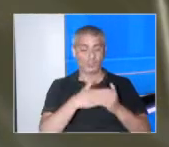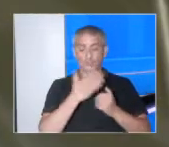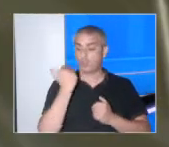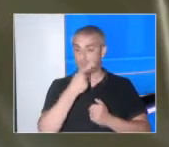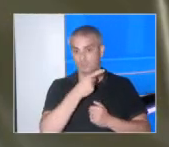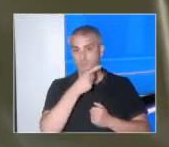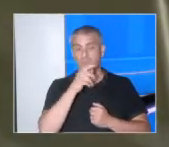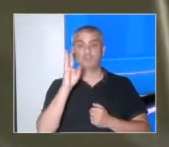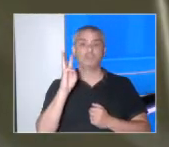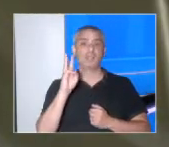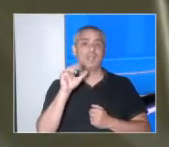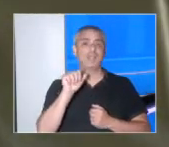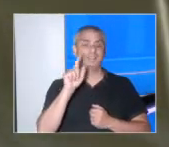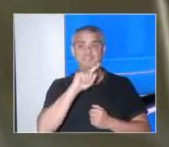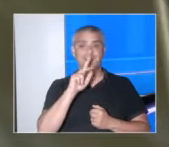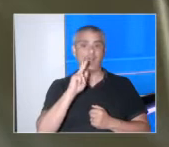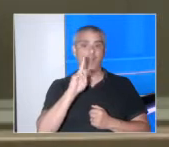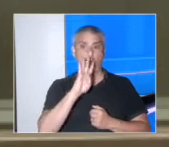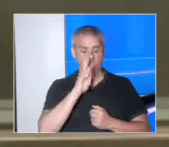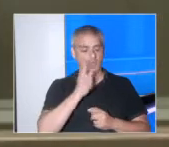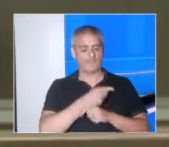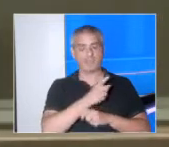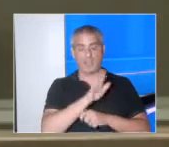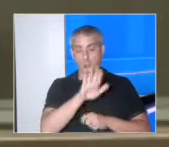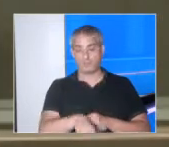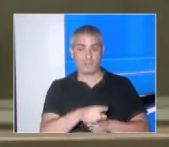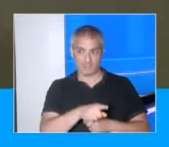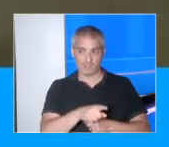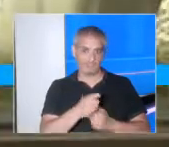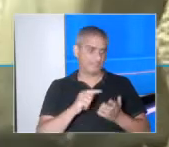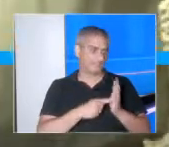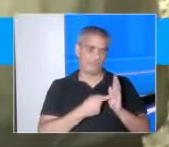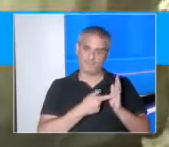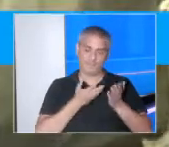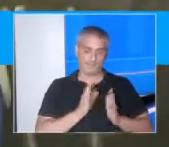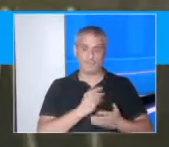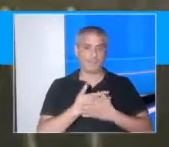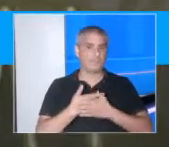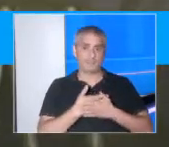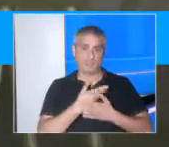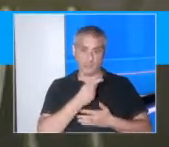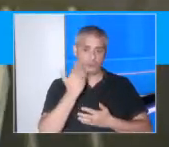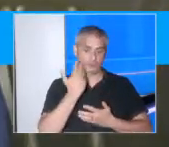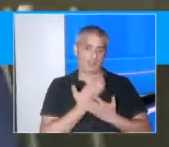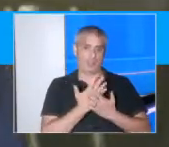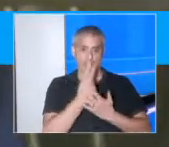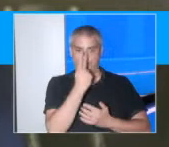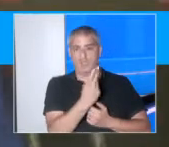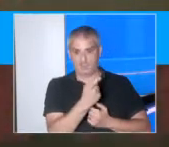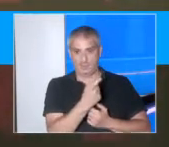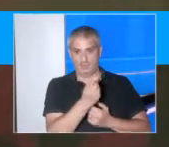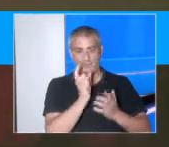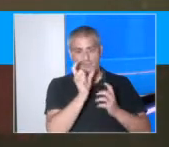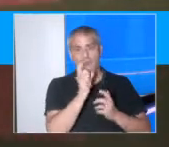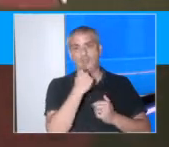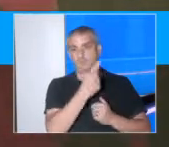לשעבר שירה איסקוב, ובאופן תקדימי גם בהתעללות בקטין, שהכוונה היא לבנם התינוק הפעוט שהיה עד לאירוע. הנה הקטע